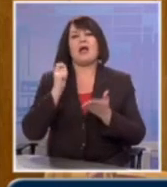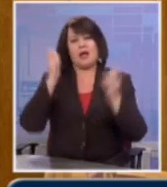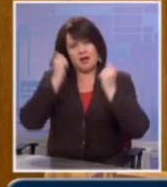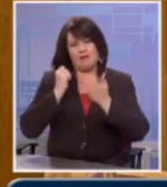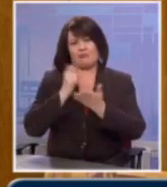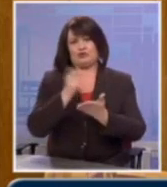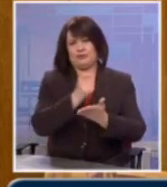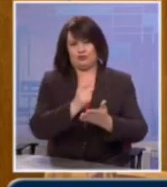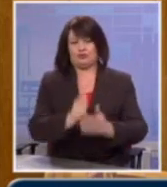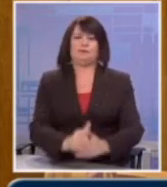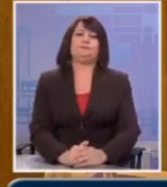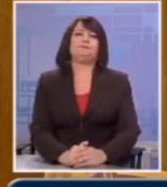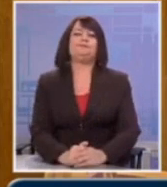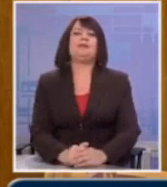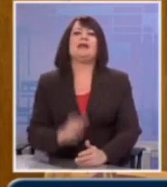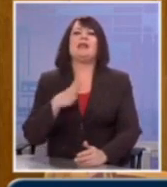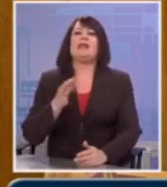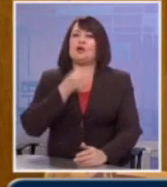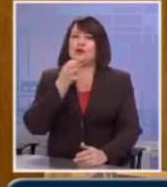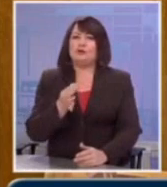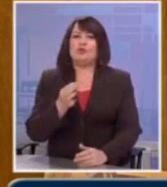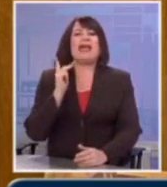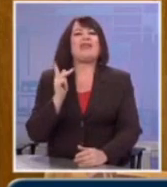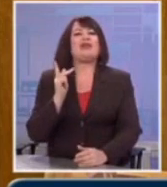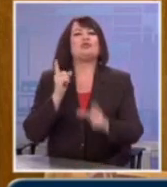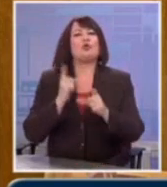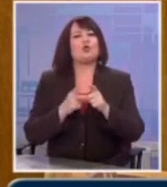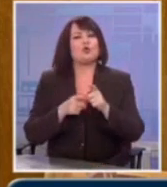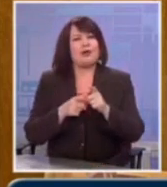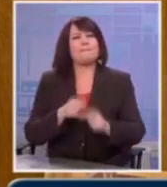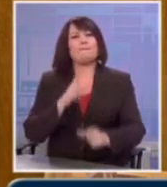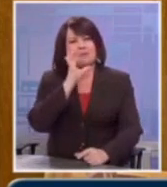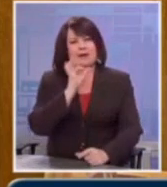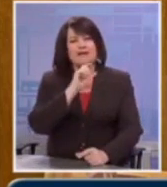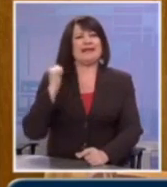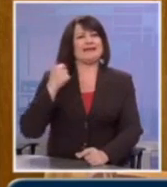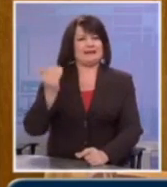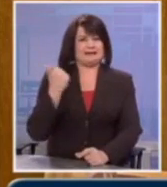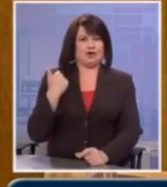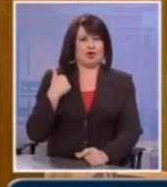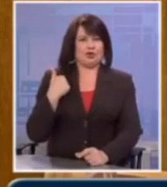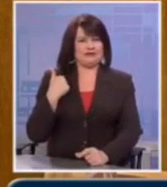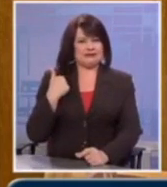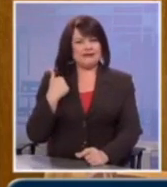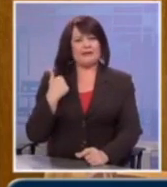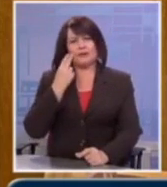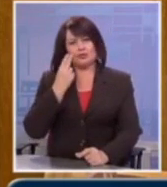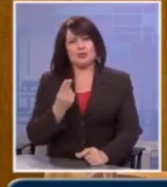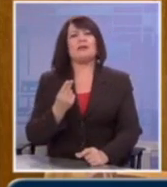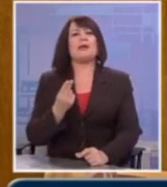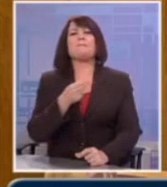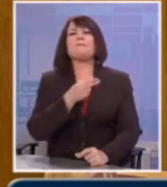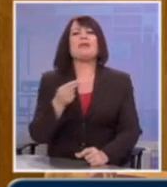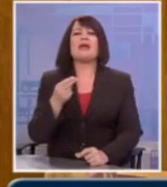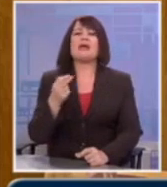αποζημίωση ε ήθελα να πω κάτι στον κύριο καραθανασόπουλο που όντως ρώτησε χθες αλλά δεν τον βρήκα εν τω μεταξύ για το θέμα που